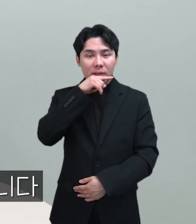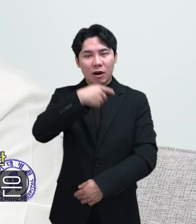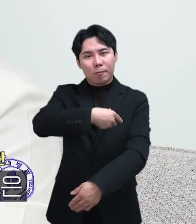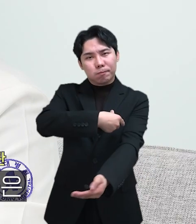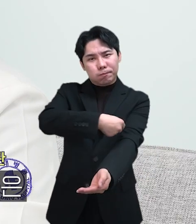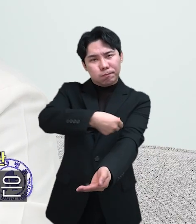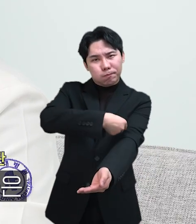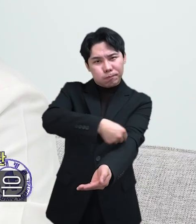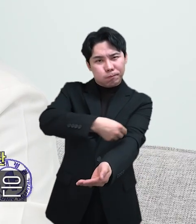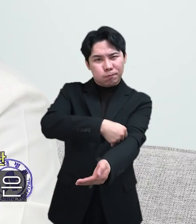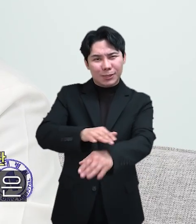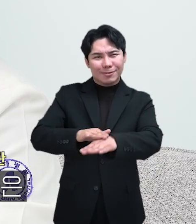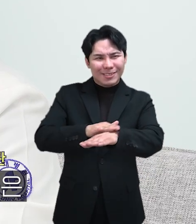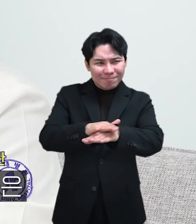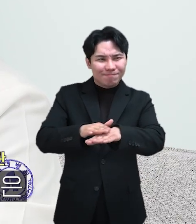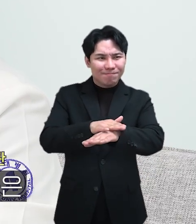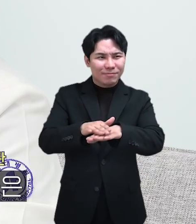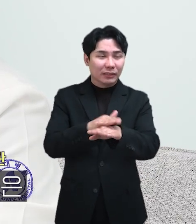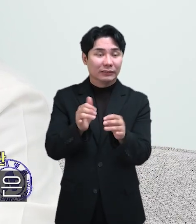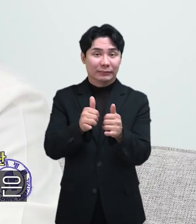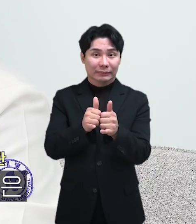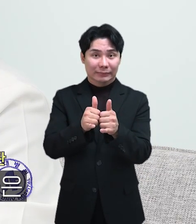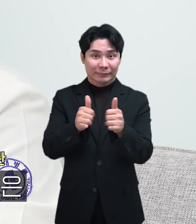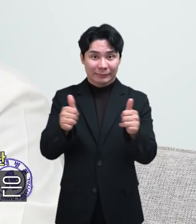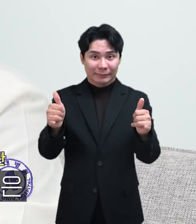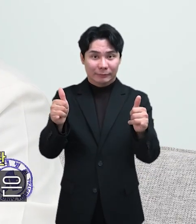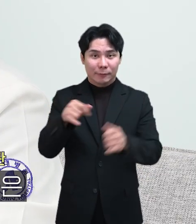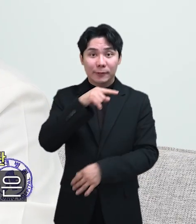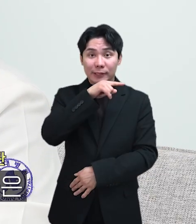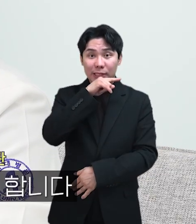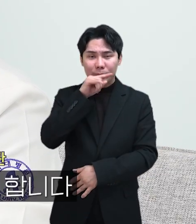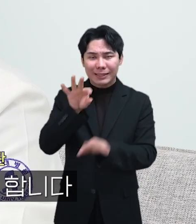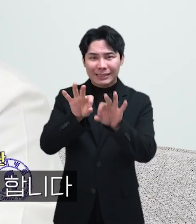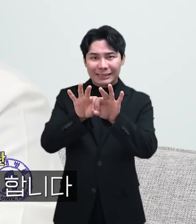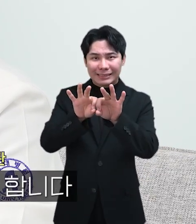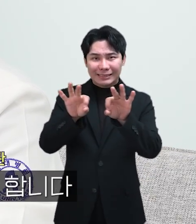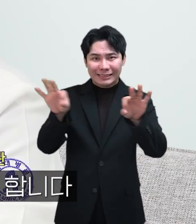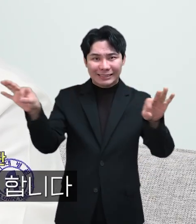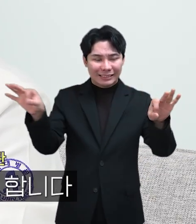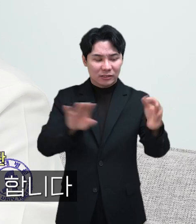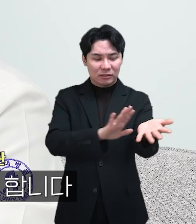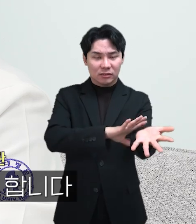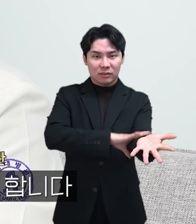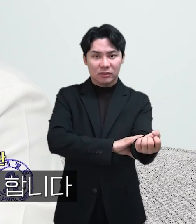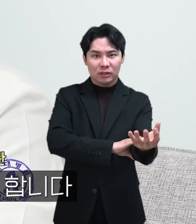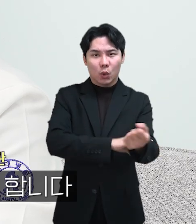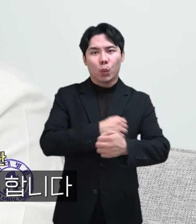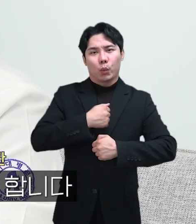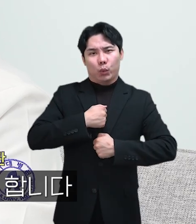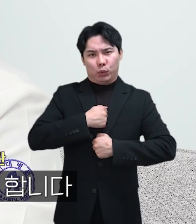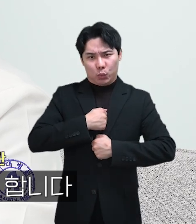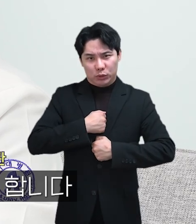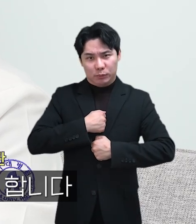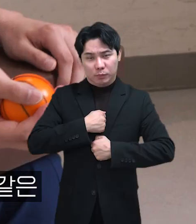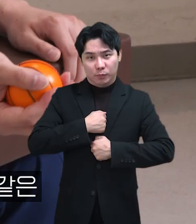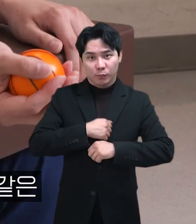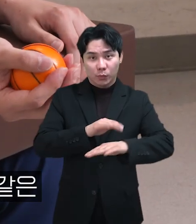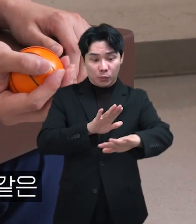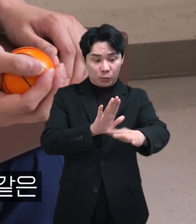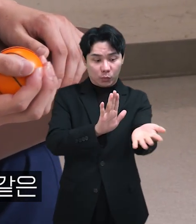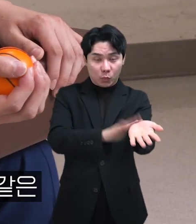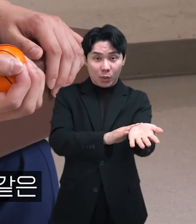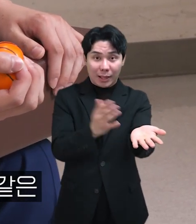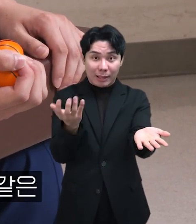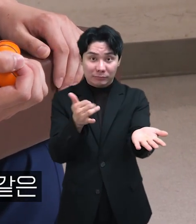않습니다. 혈액투석을 해서 동정맥류가 있는 분들은 운동할 때 혈관이 눌리지 않도록 조심하셔야 합니다.